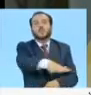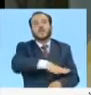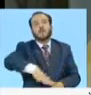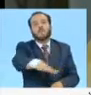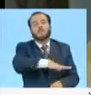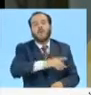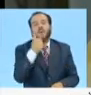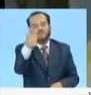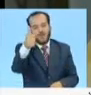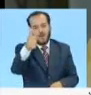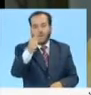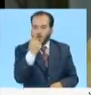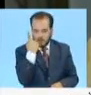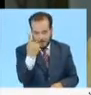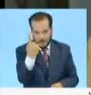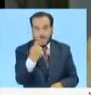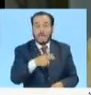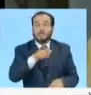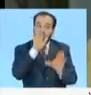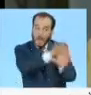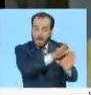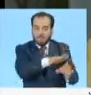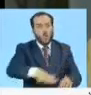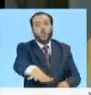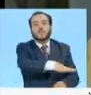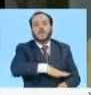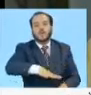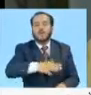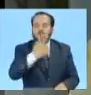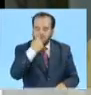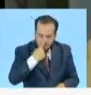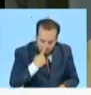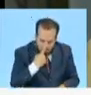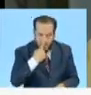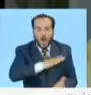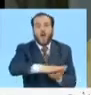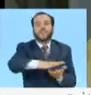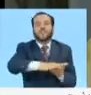الولاء للوطن عزيزتي، نحن نؤمن بالولاء